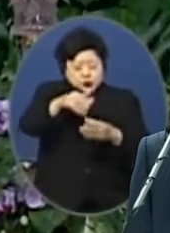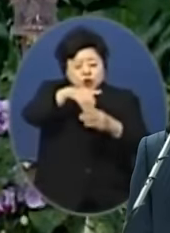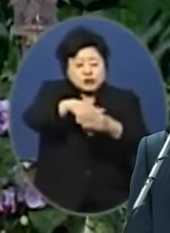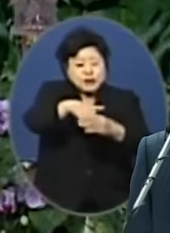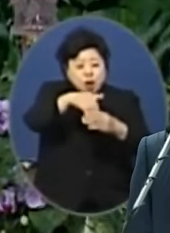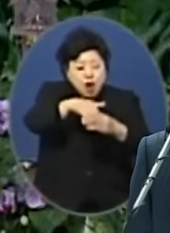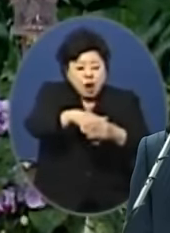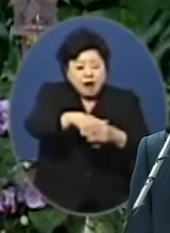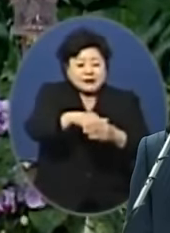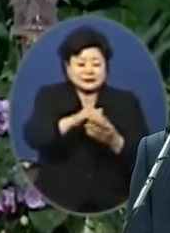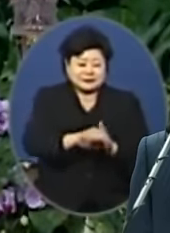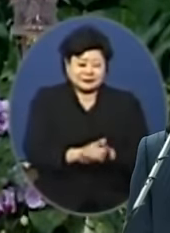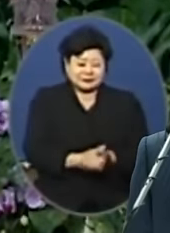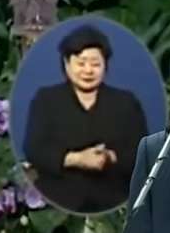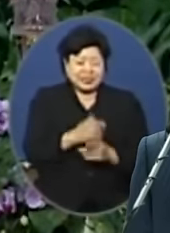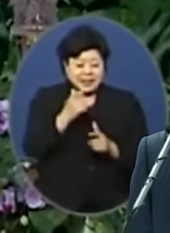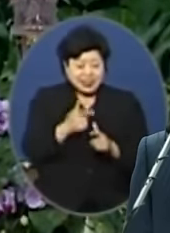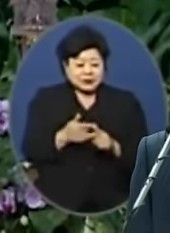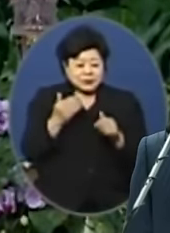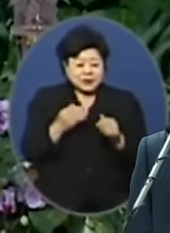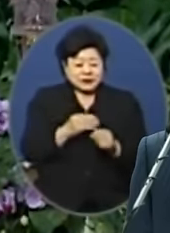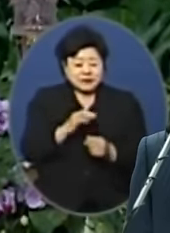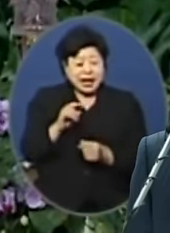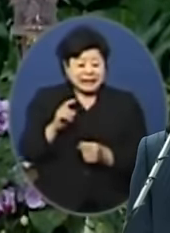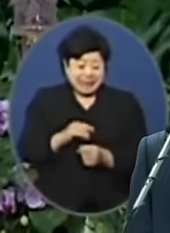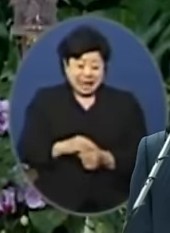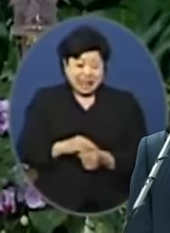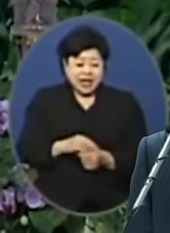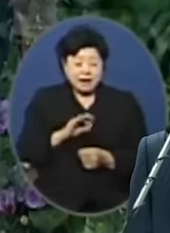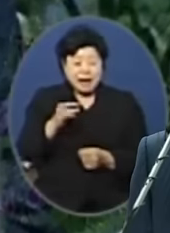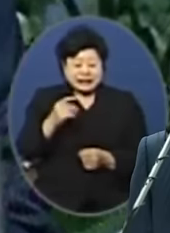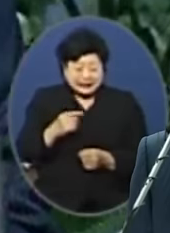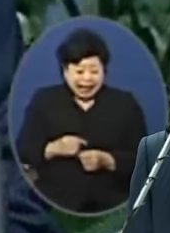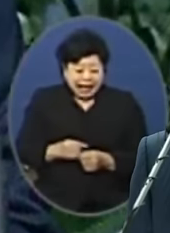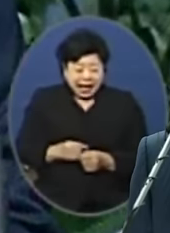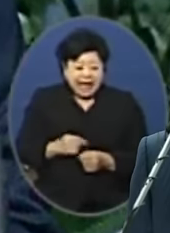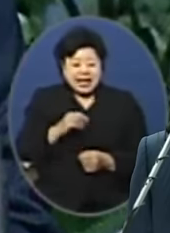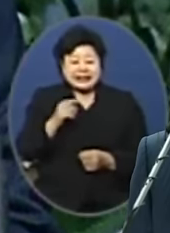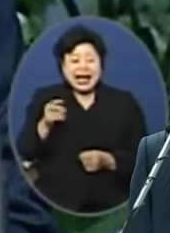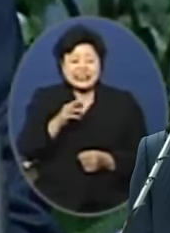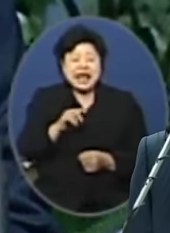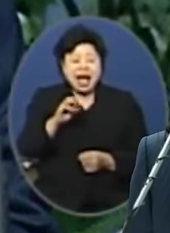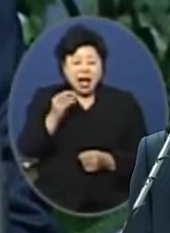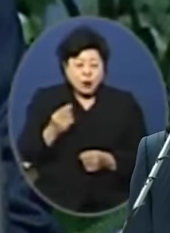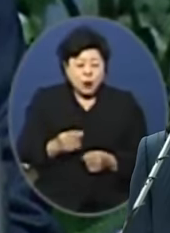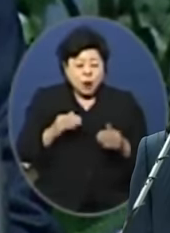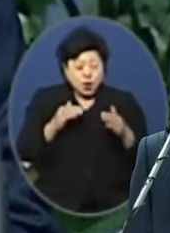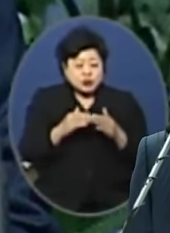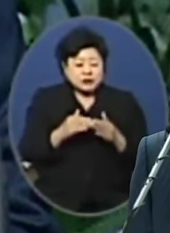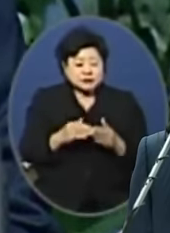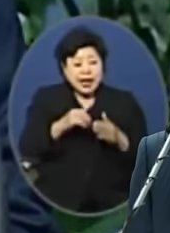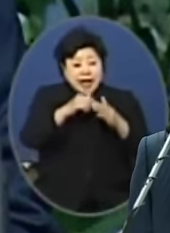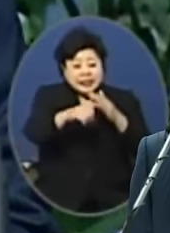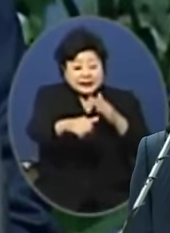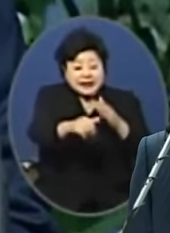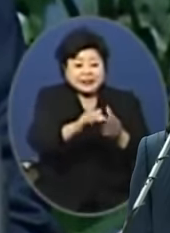것입니다. 예수님께서 마리아와 마르다와 나사로의 있는 집에 대접을 받으러